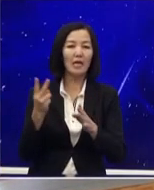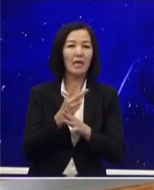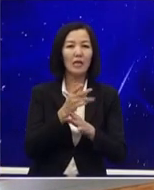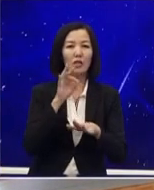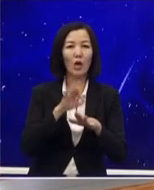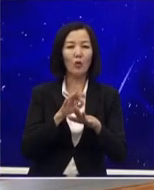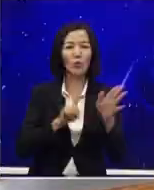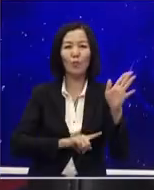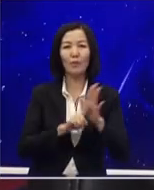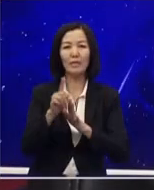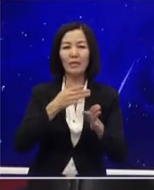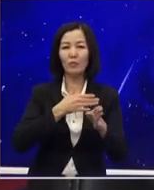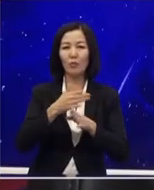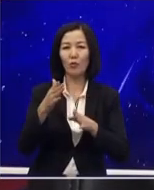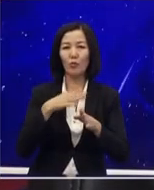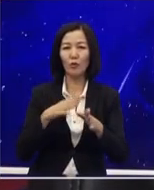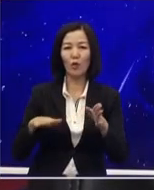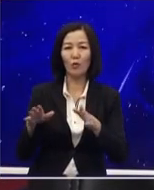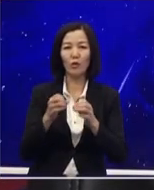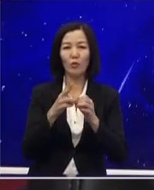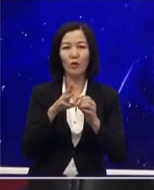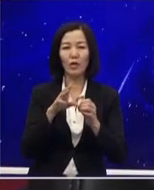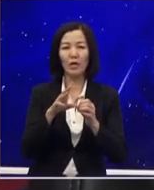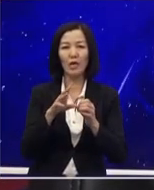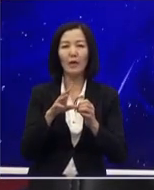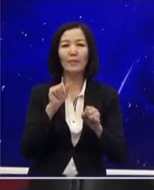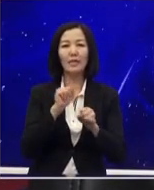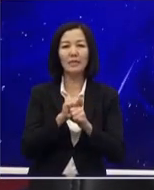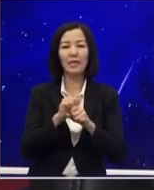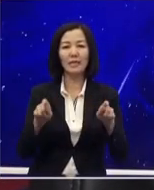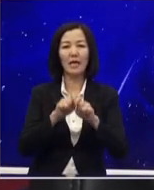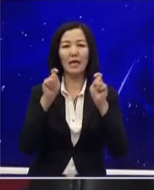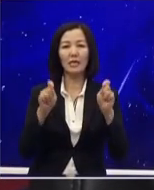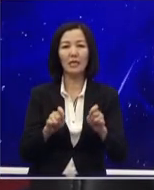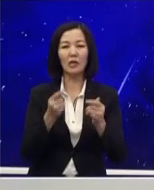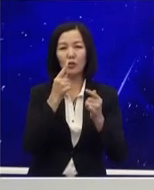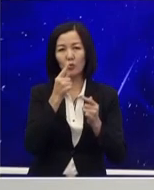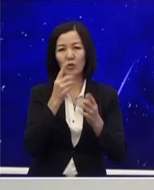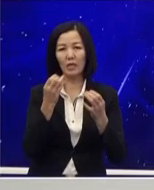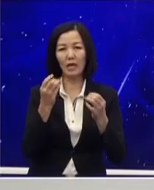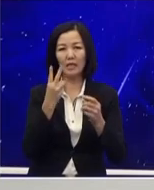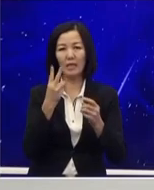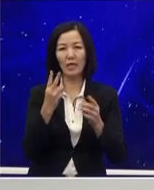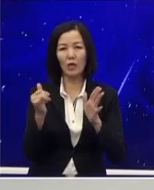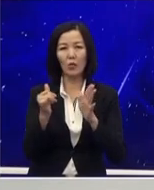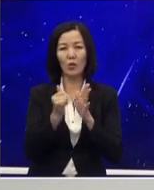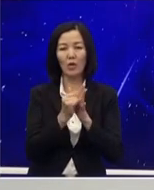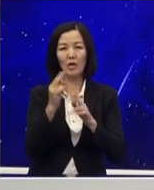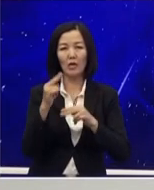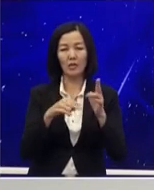екінші толқынға бағытталып отыр. Аудандарда 12 оттегі станциясы іске қосылған, жуырда тағы екеуі салынады.